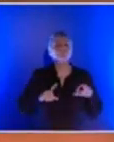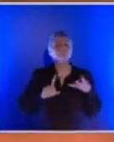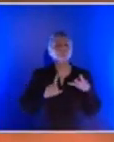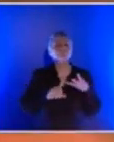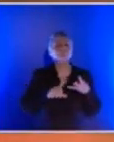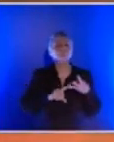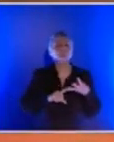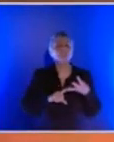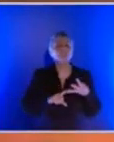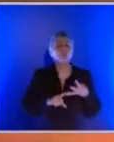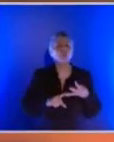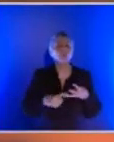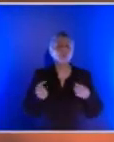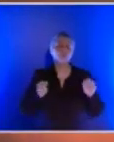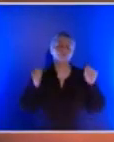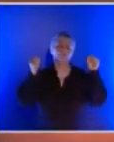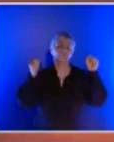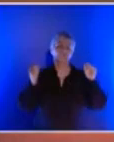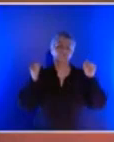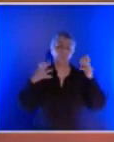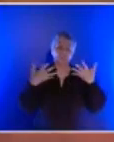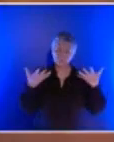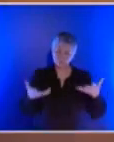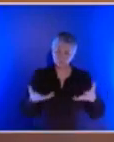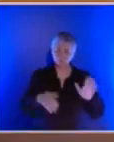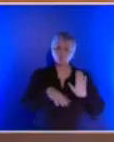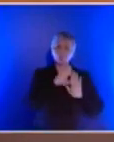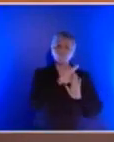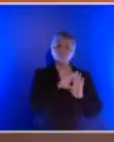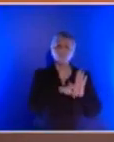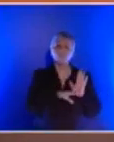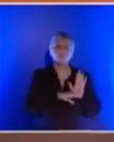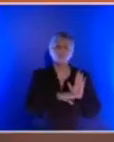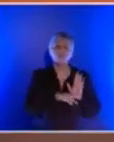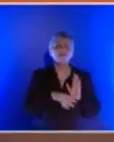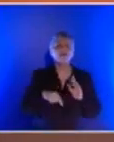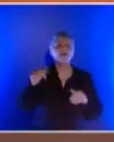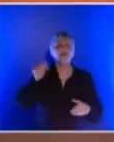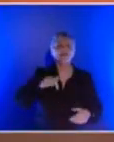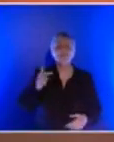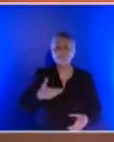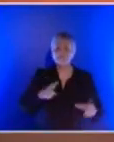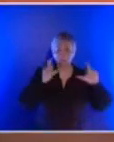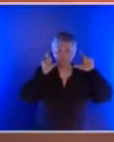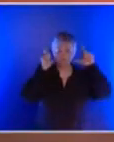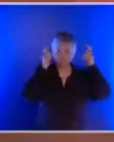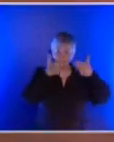του προγράμματός μας, που είναι η δημοκρατία και τα δικαιώματα.